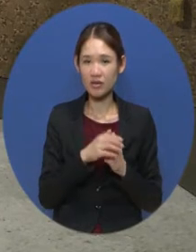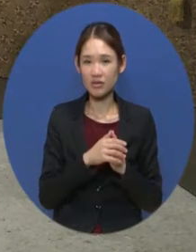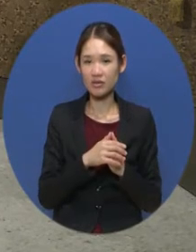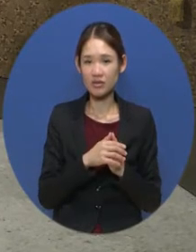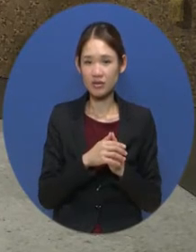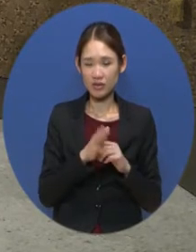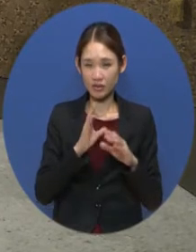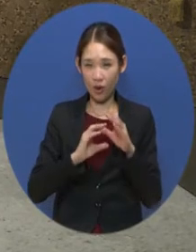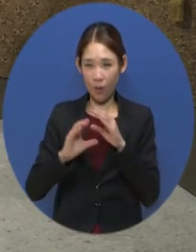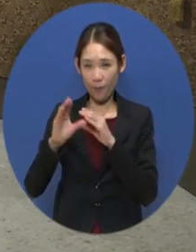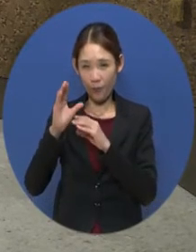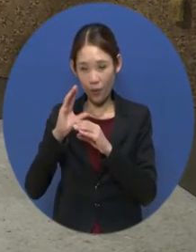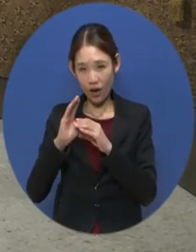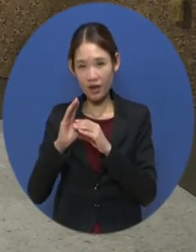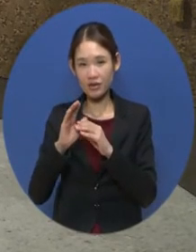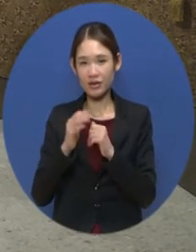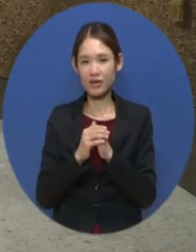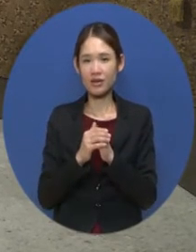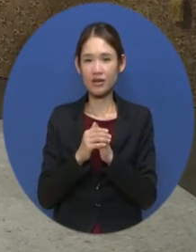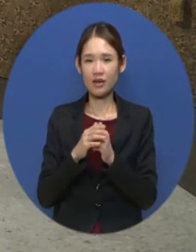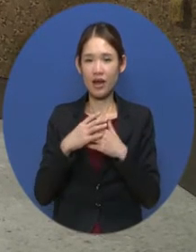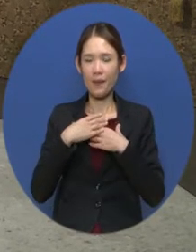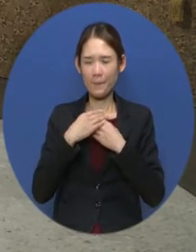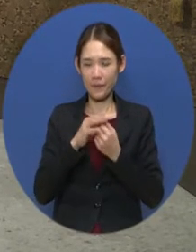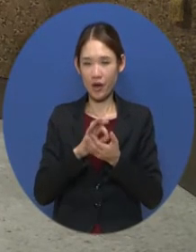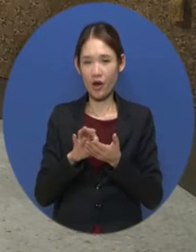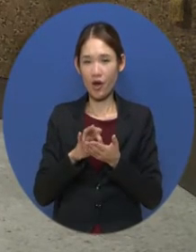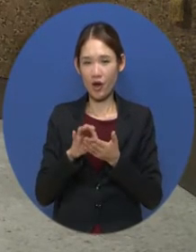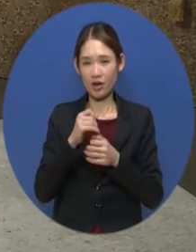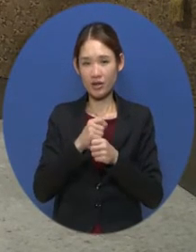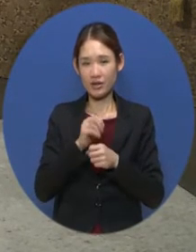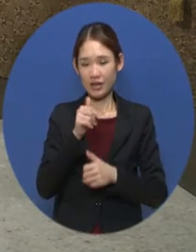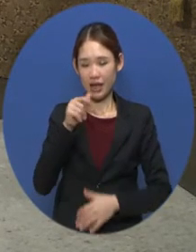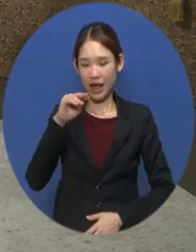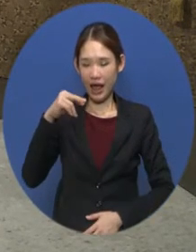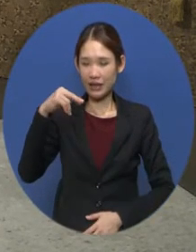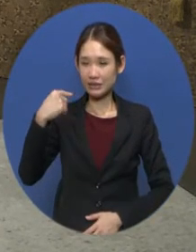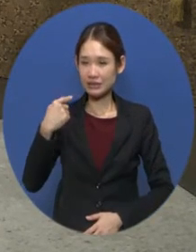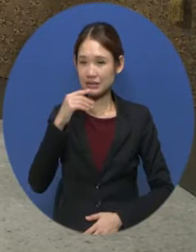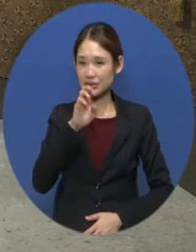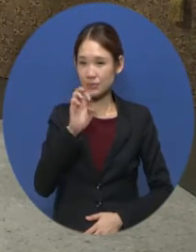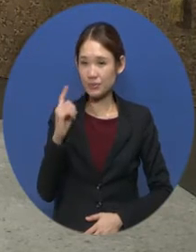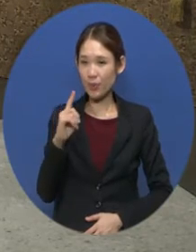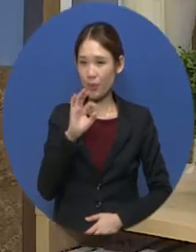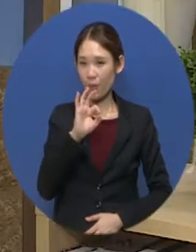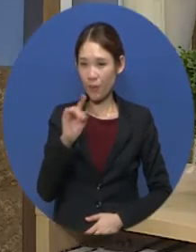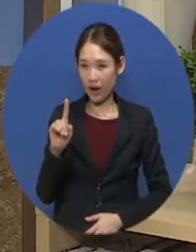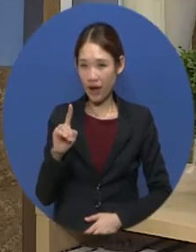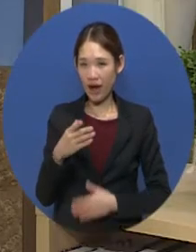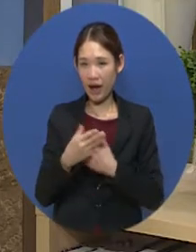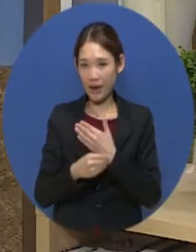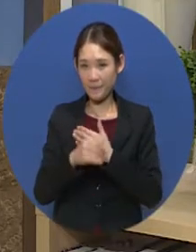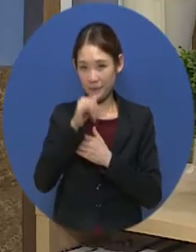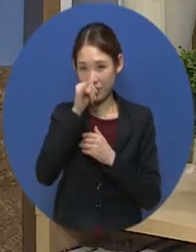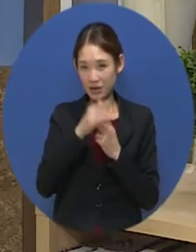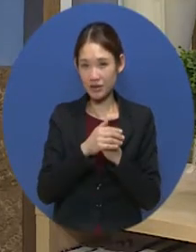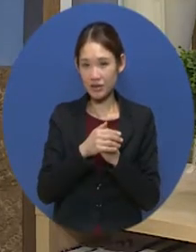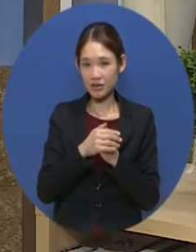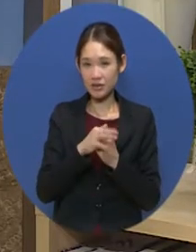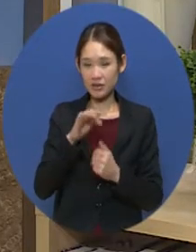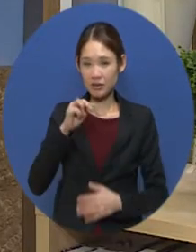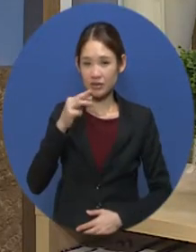좀더 보완을 해서 사용하기 편리하게 만든 것이 이제 그렇죠. 네, 헬스모아라는 맞습니다. 어플리케이션이 되겠는데, 그럼 이